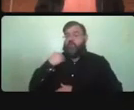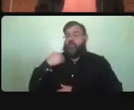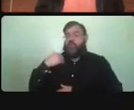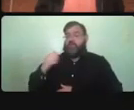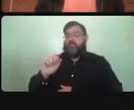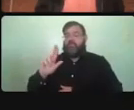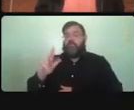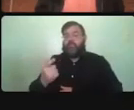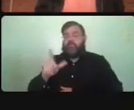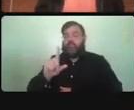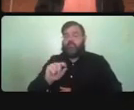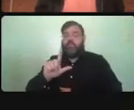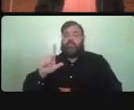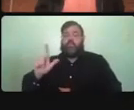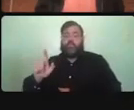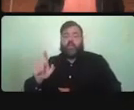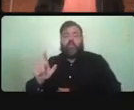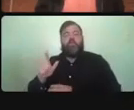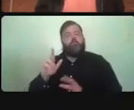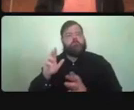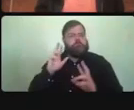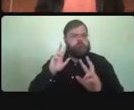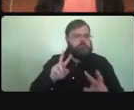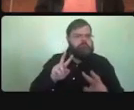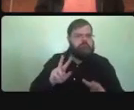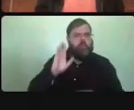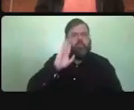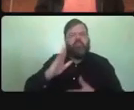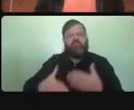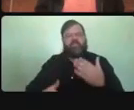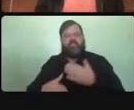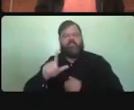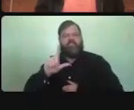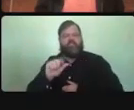New East and Middle iliyo katika Echo Trail.